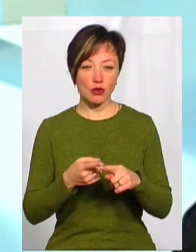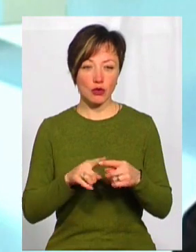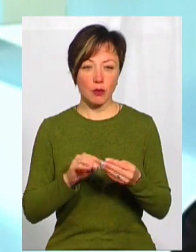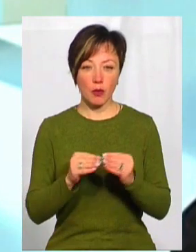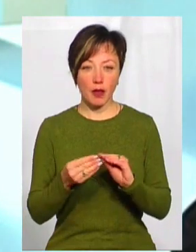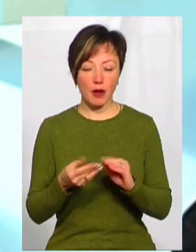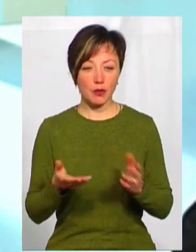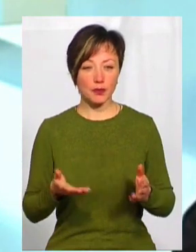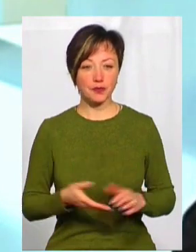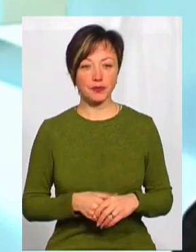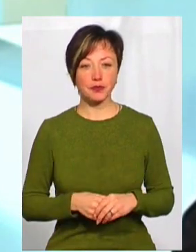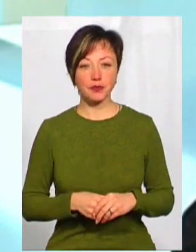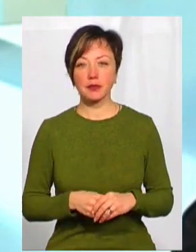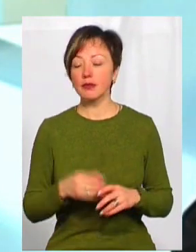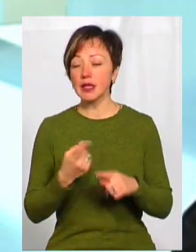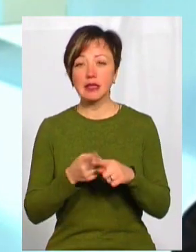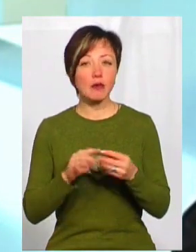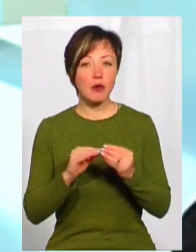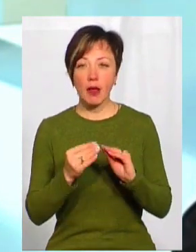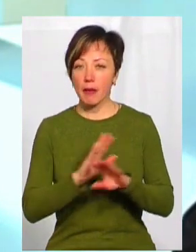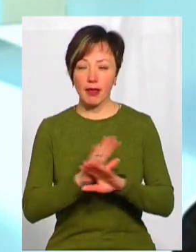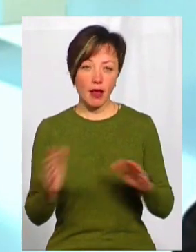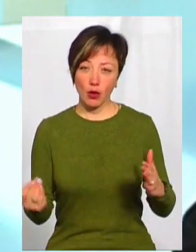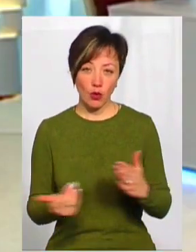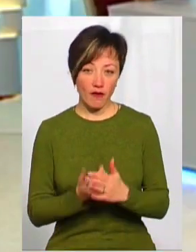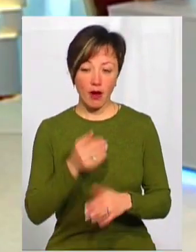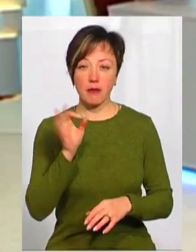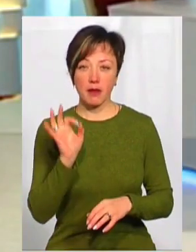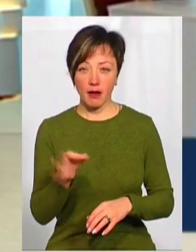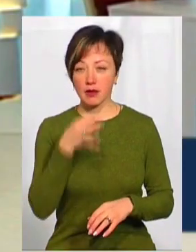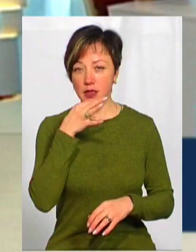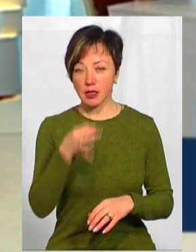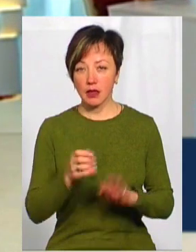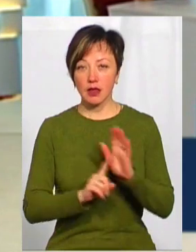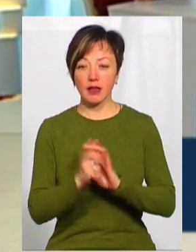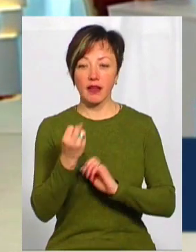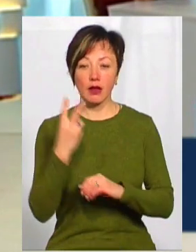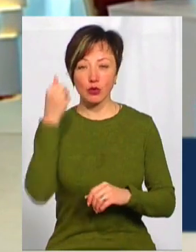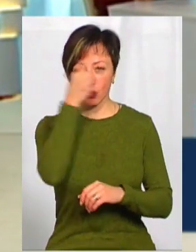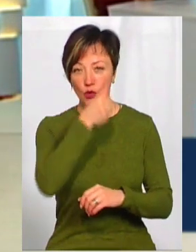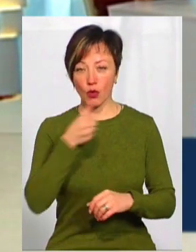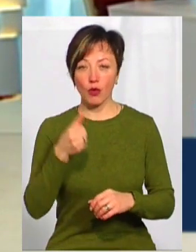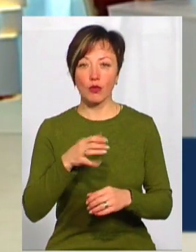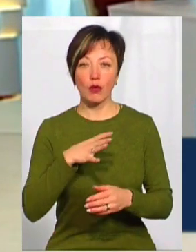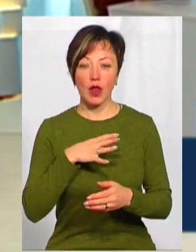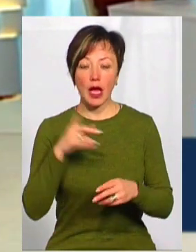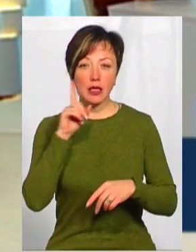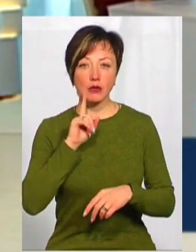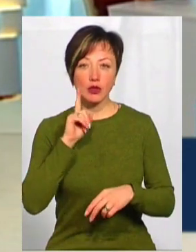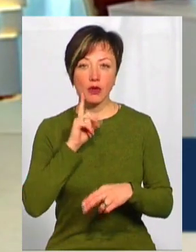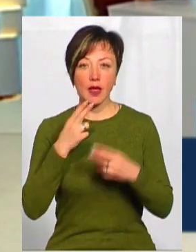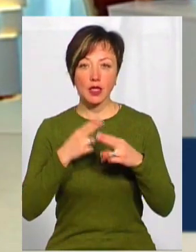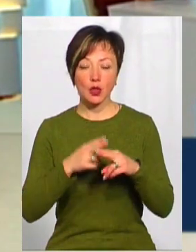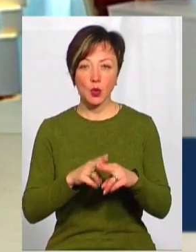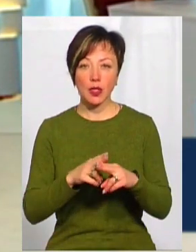проблему. Вона є не новою, як правильно пан Юрій сказав, що ще з 2012 року прийнята була така тимчасова інструкція з